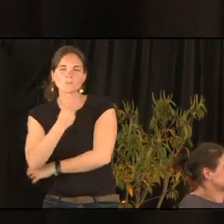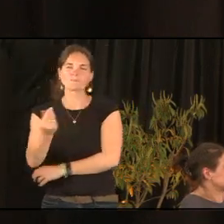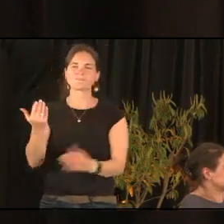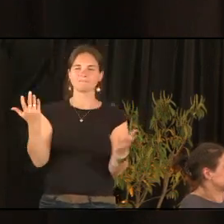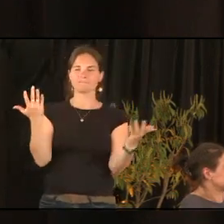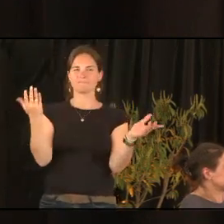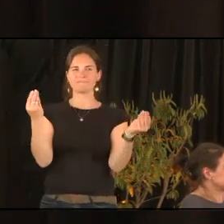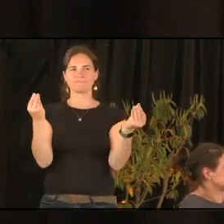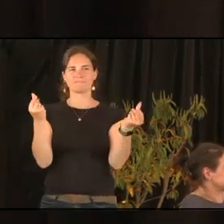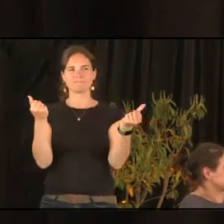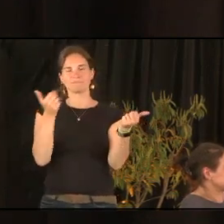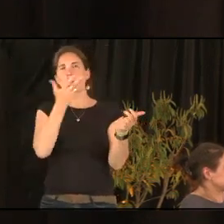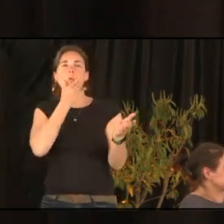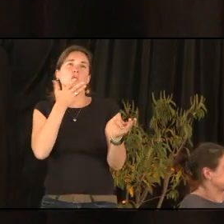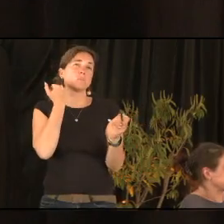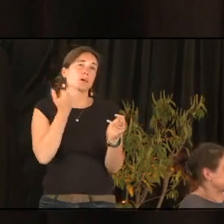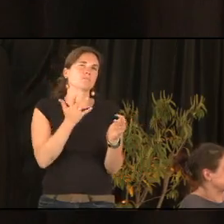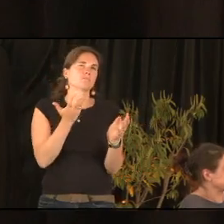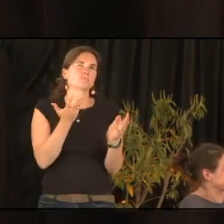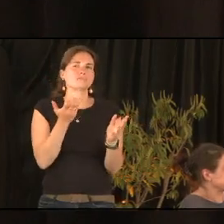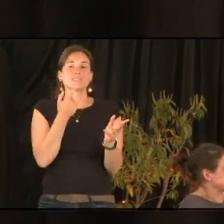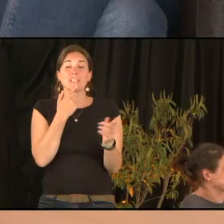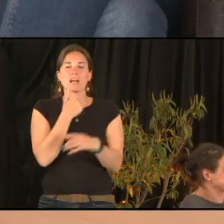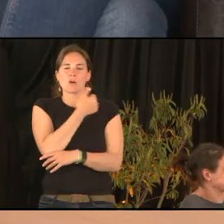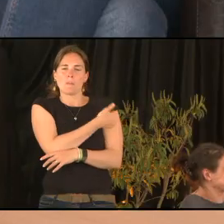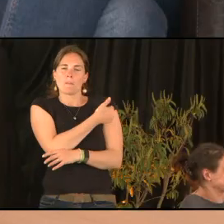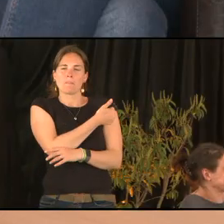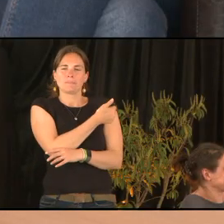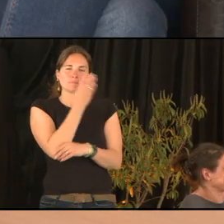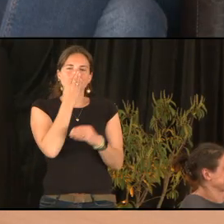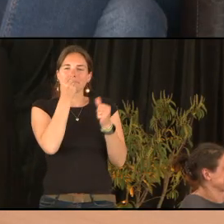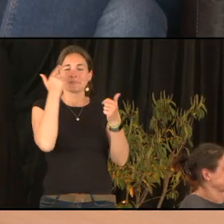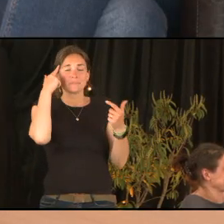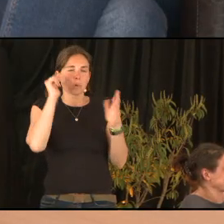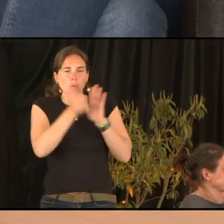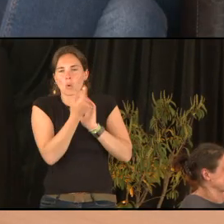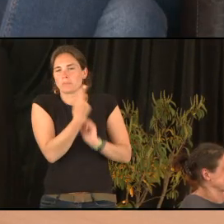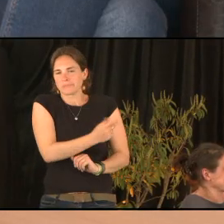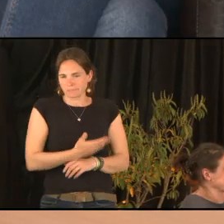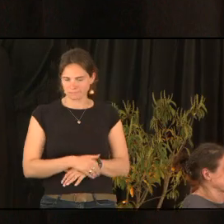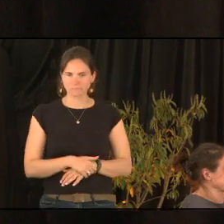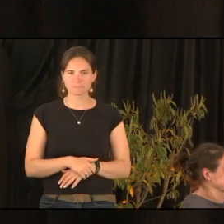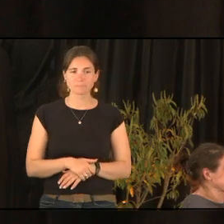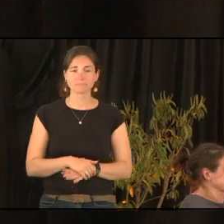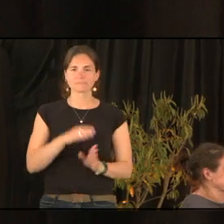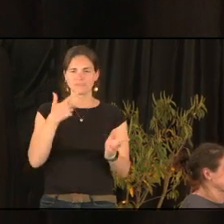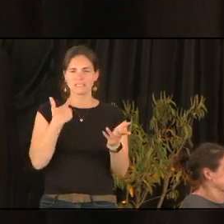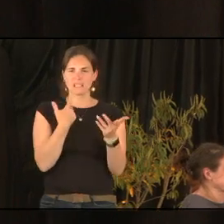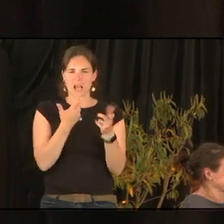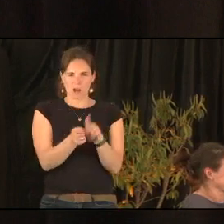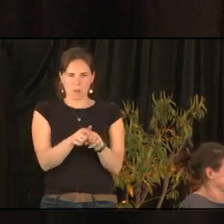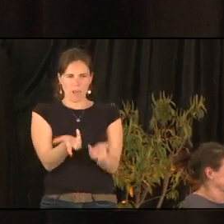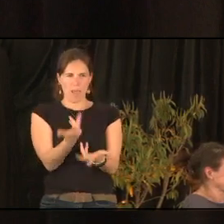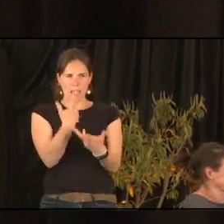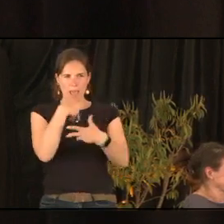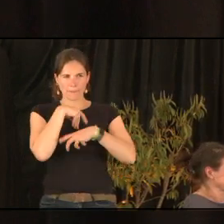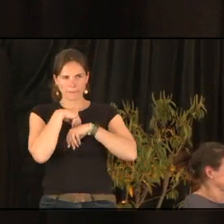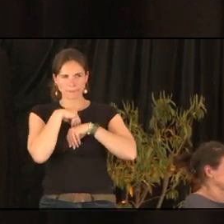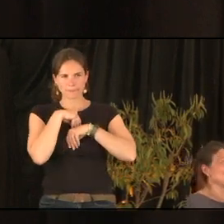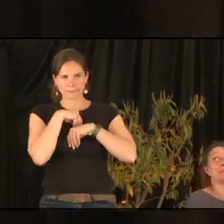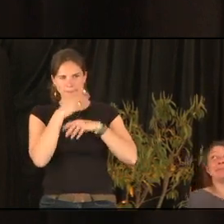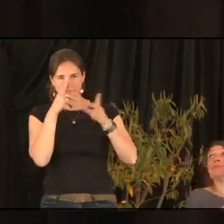Donc il n'y a que Piotr, on est obligé de lui faire confiance, c'est lui qui nous raconte l'histoire. On sent qu'on va vers l'horreur, on ne sait pas voilà, où frappera la tragédie, mais